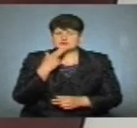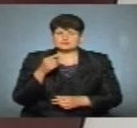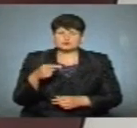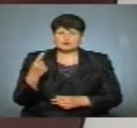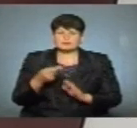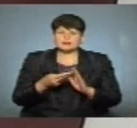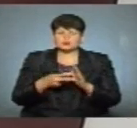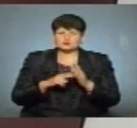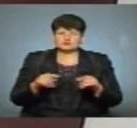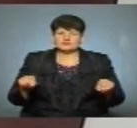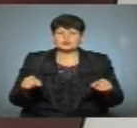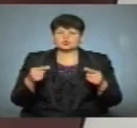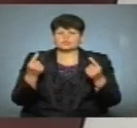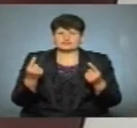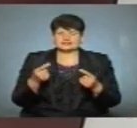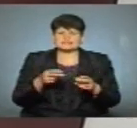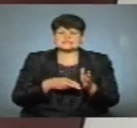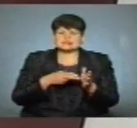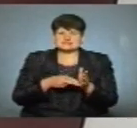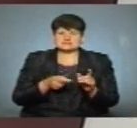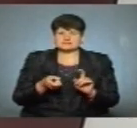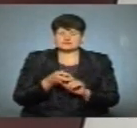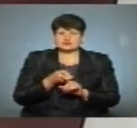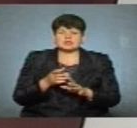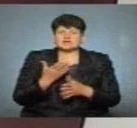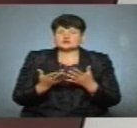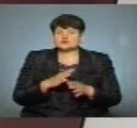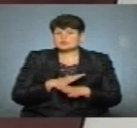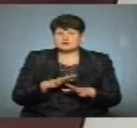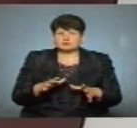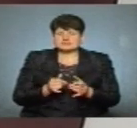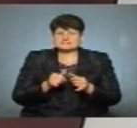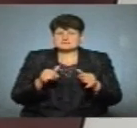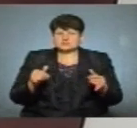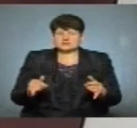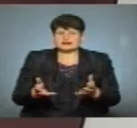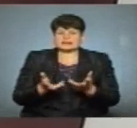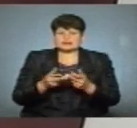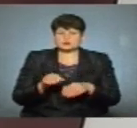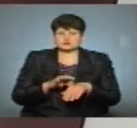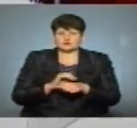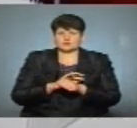також планують відновити залізничне сполучення, якщо не буде збільшення кількості хворих на